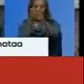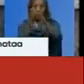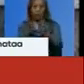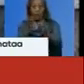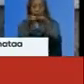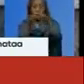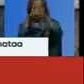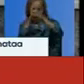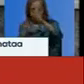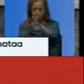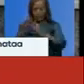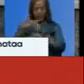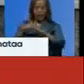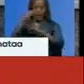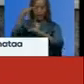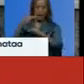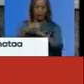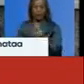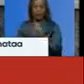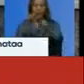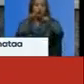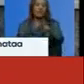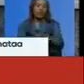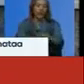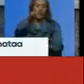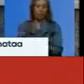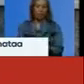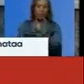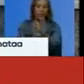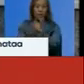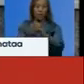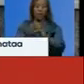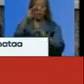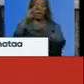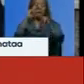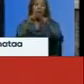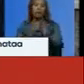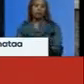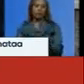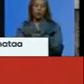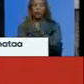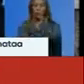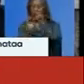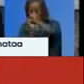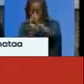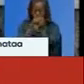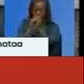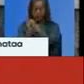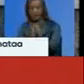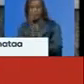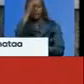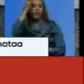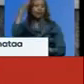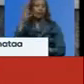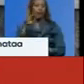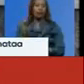በዴሞክራሲ አስተዳደር ውስጥ የህግ የበላይነት መስፈን ይገባዋል። የህግ የበላይነትን ለማስፈን በመናደርገው ትግል መርሳት የሌለብን